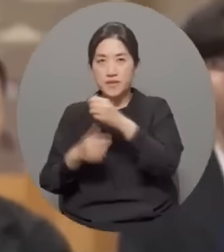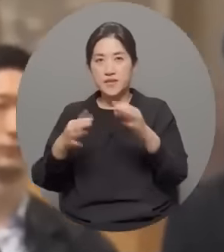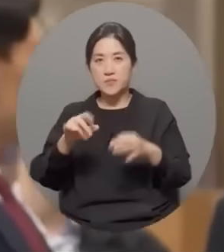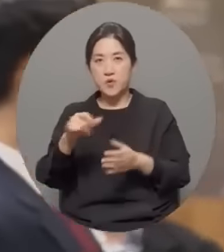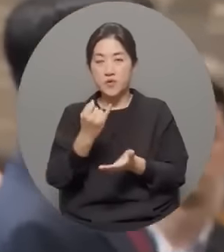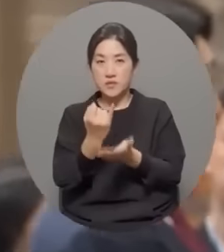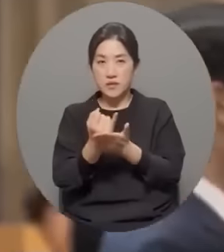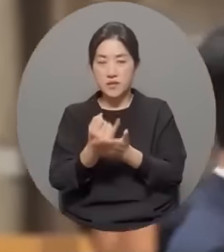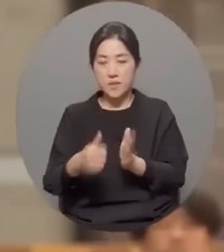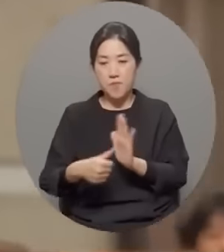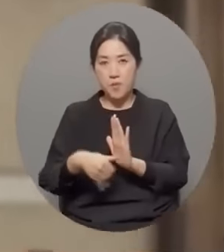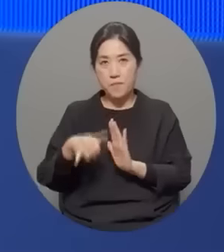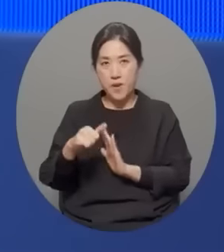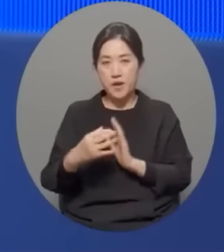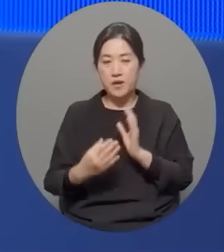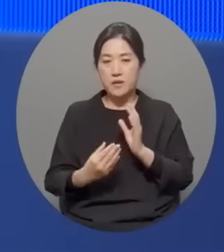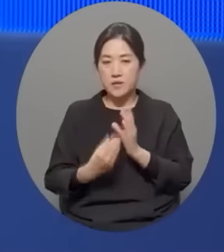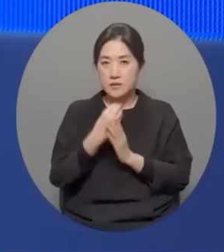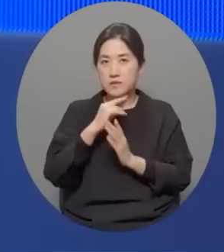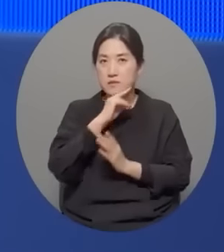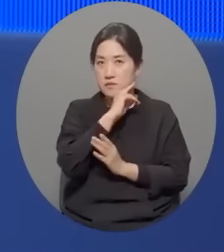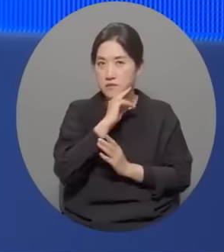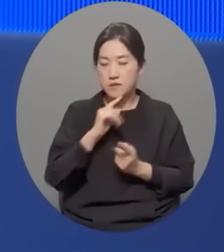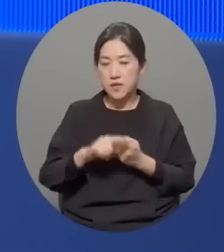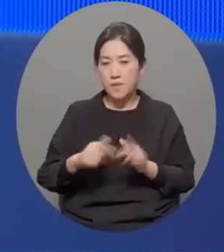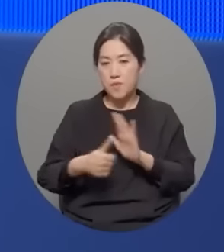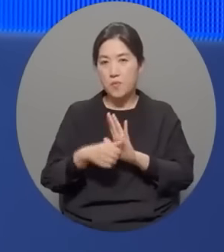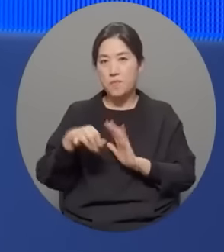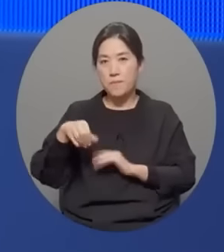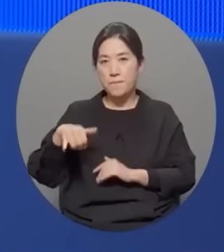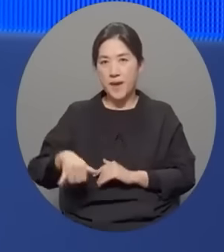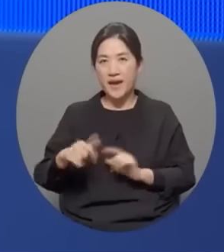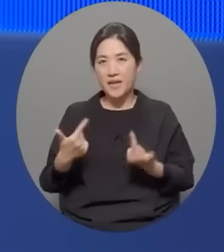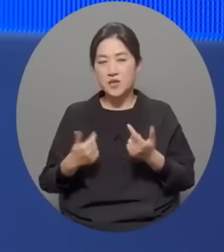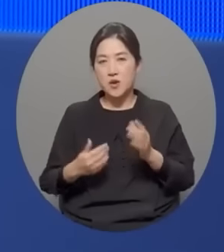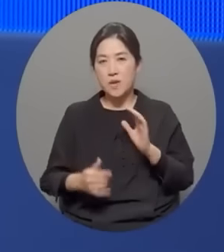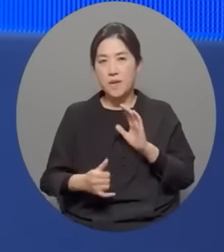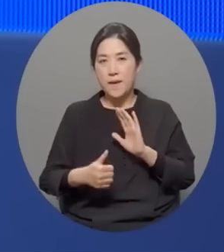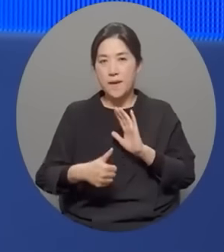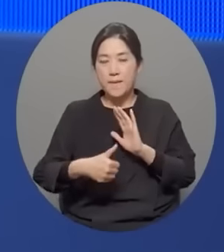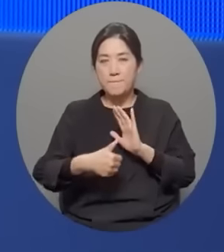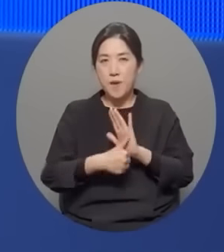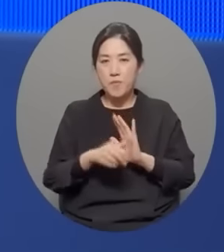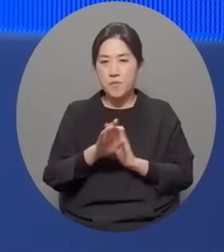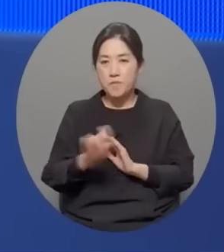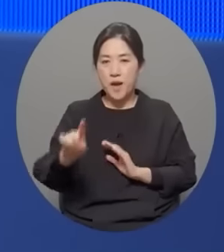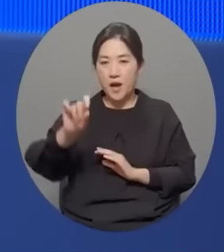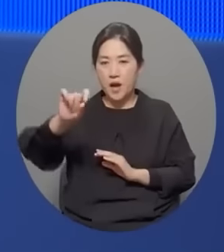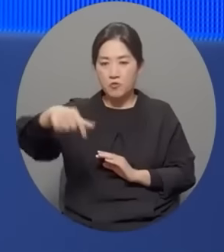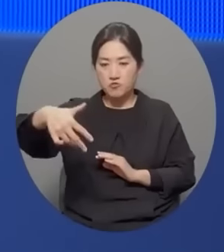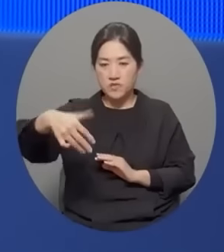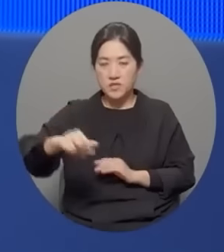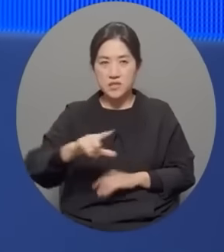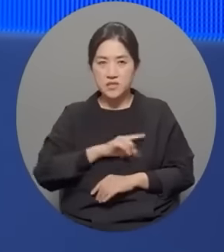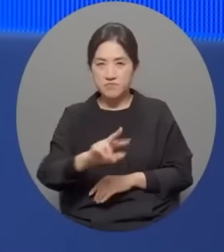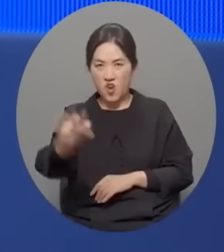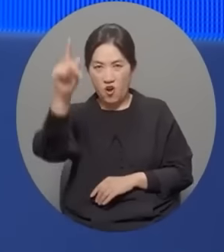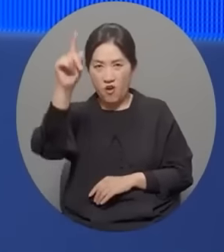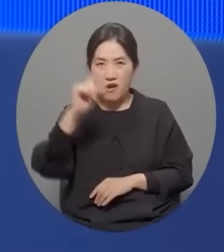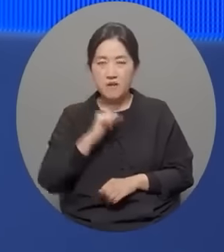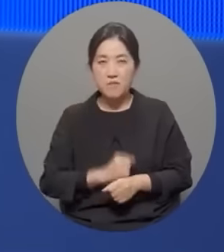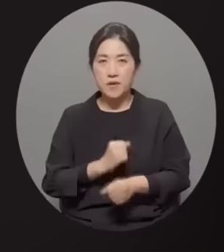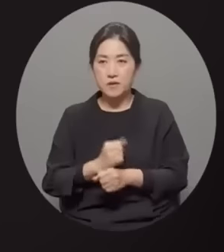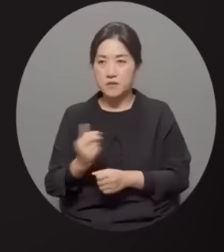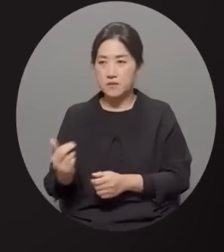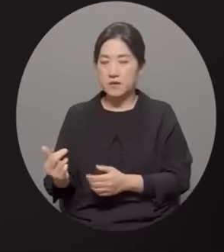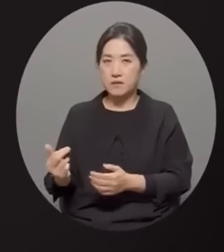여사의 명품백 수수 의혹에 대해 명품백이 아니라 명품 파우치라며 MBC는 명칭부터 틀렸다고 지적하기도